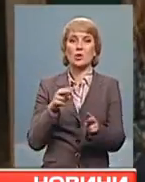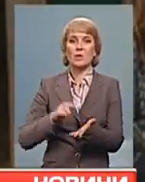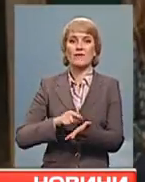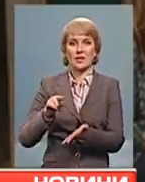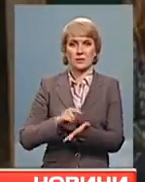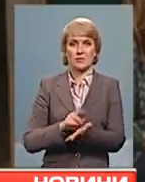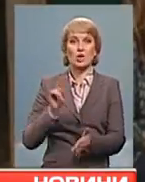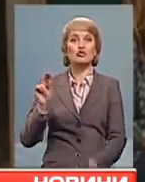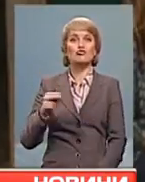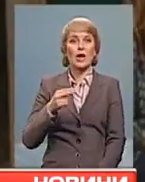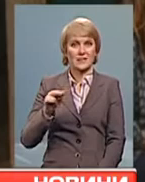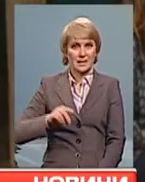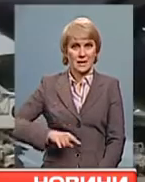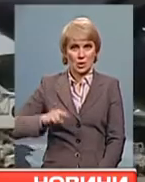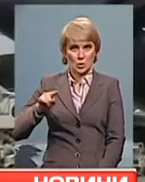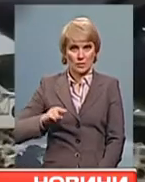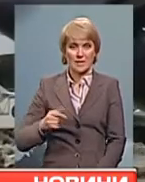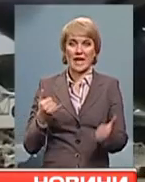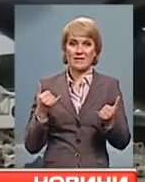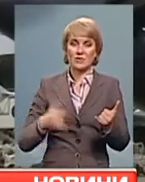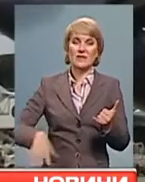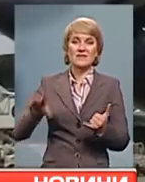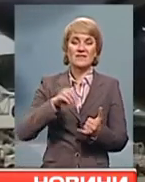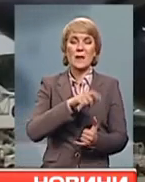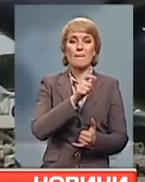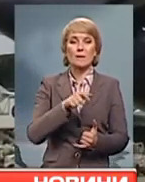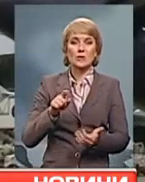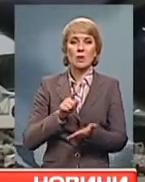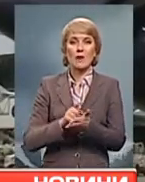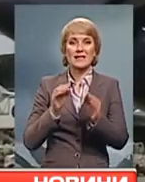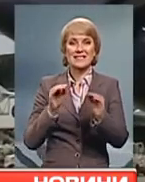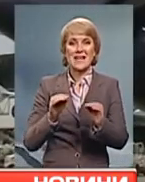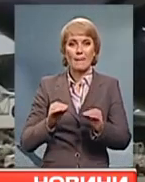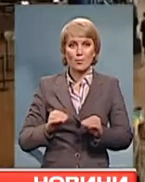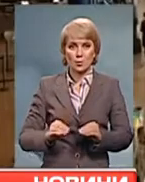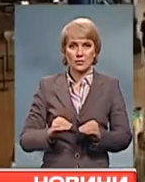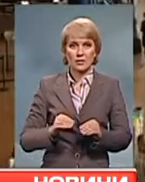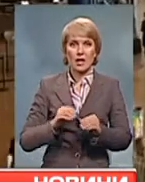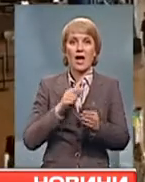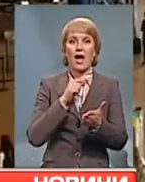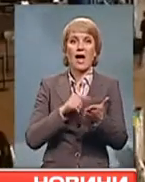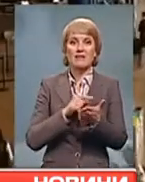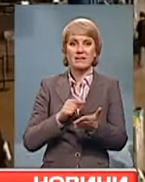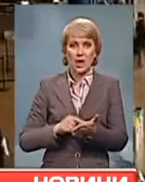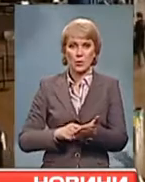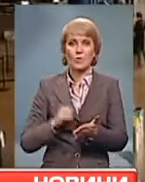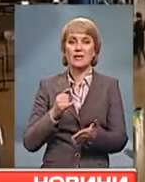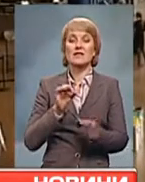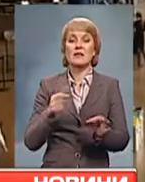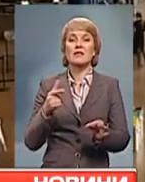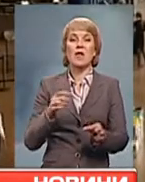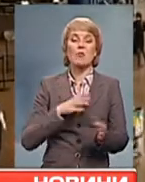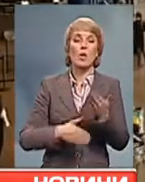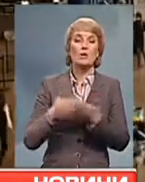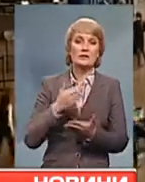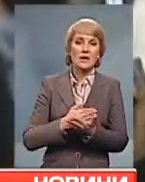летовищах відсьогодні усі пасажири мають заповнити анкету і детально розповісти, де побували за останні 42 дні. Потім усі, хто був